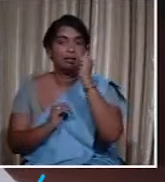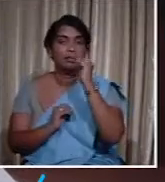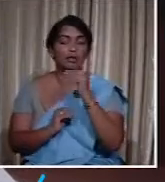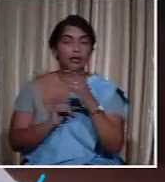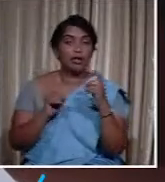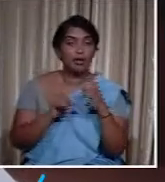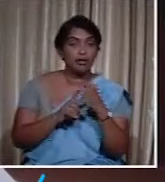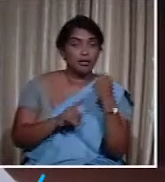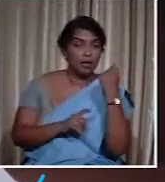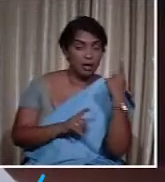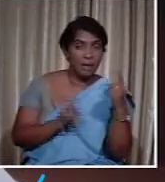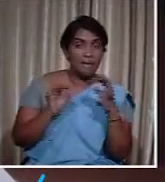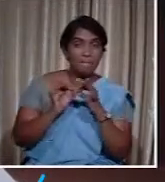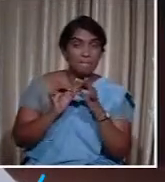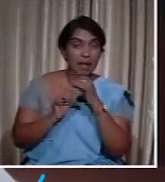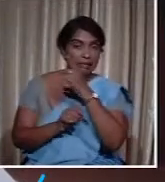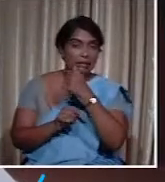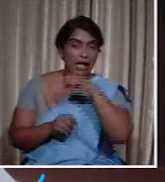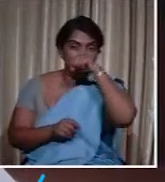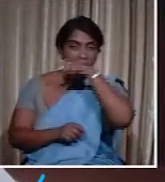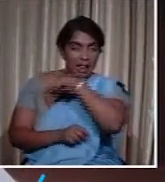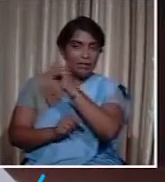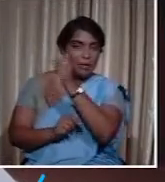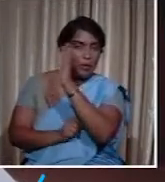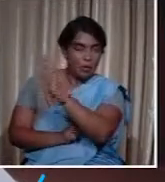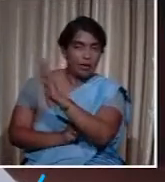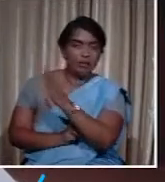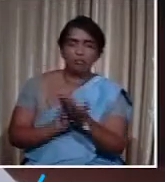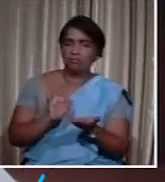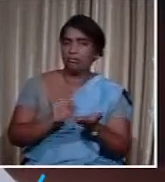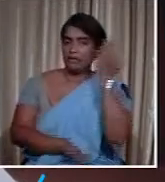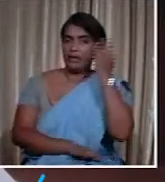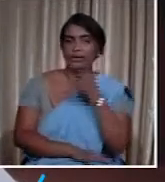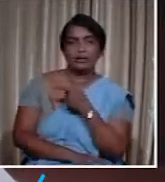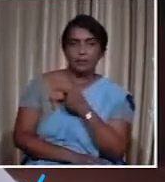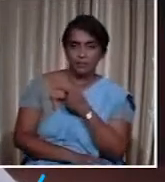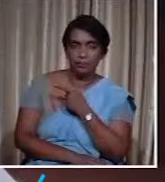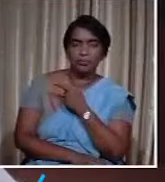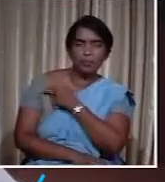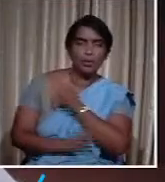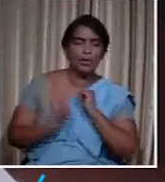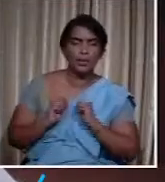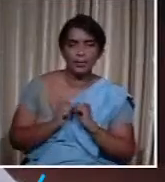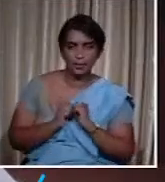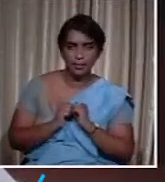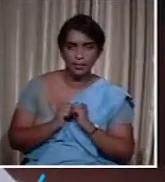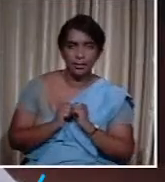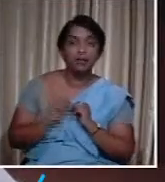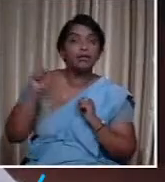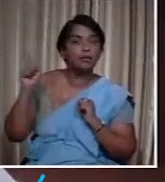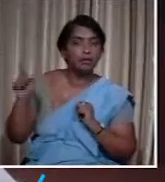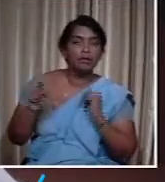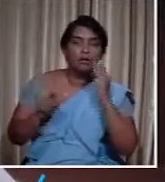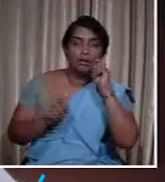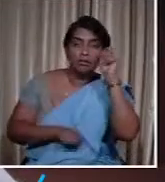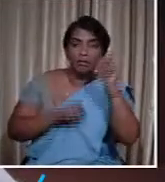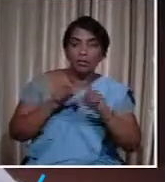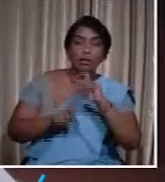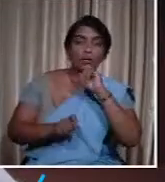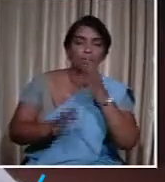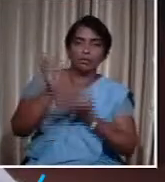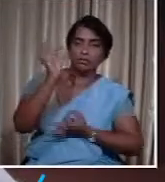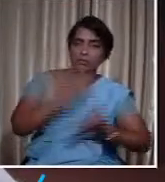ඩොලරය බාත් එකට සාපේක්ෂව ඩොලරේ විශාල අගයක් ඉහළ ගියා පස්සෙ මොකද කරේ ඒ සාමාන්‍ය පුරවැසියෙක්ගිලා නඩුවක්